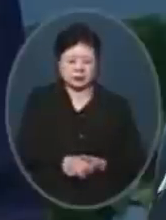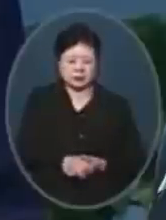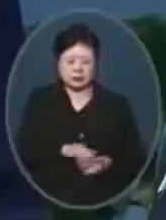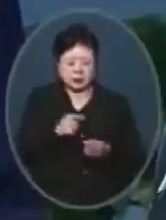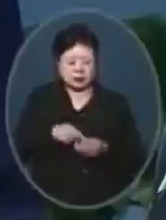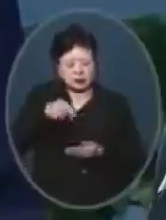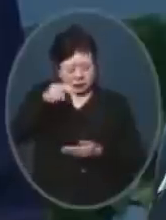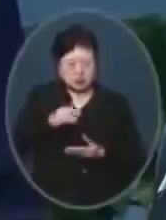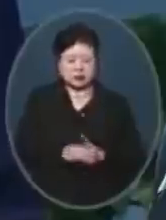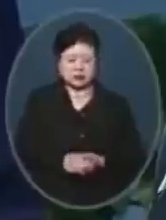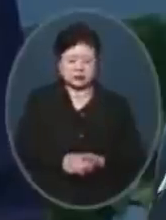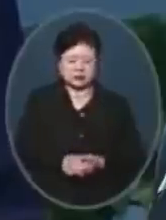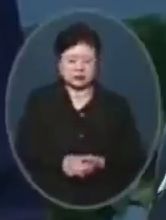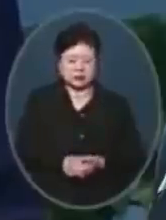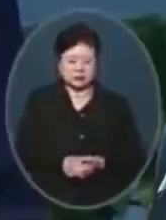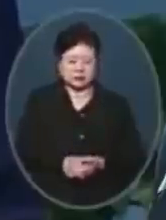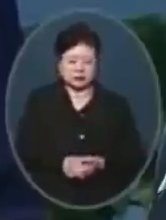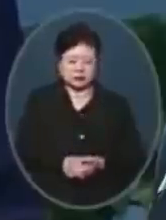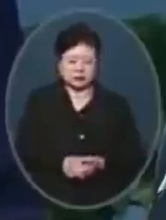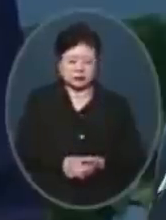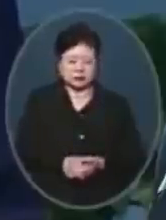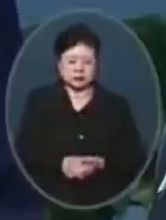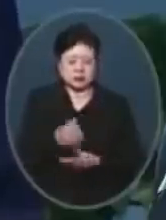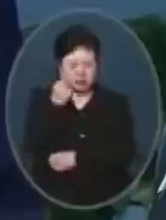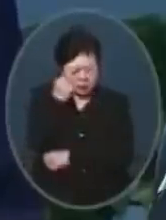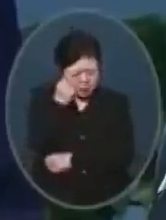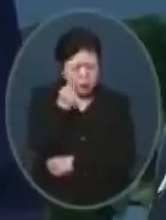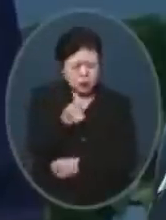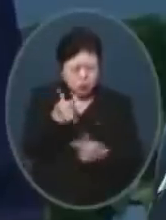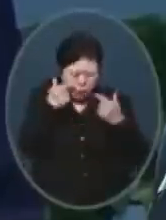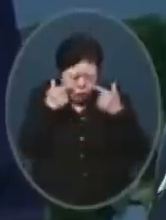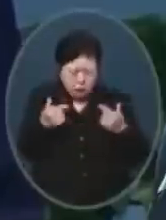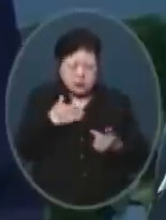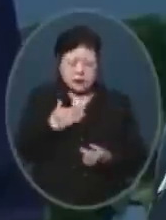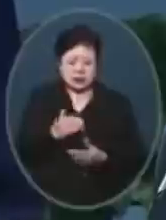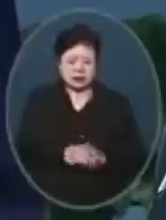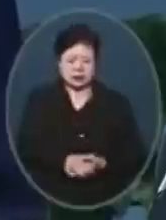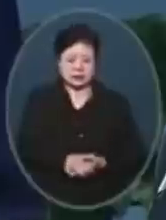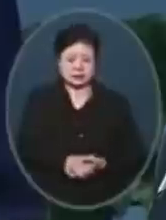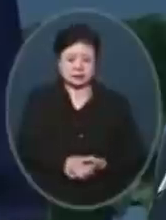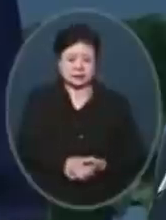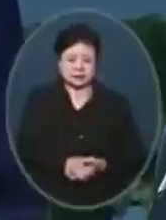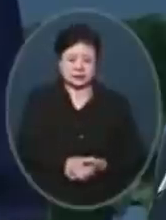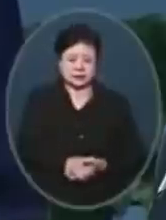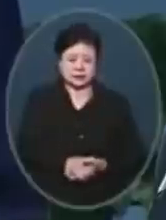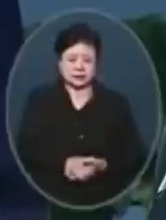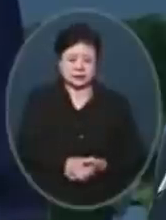부활 승신하게 돼. 그 근본을 확실히 알아야 돼.